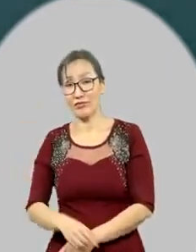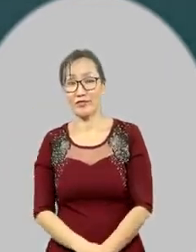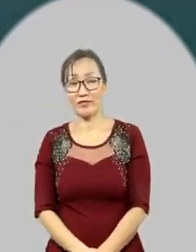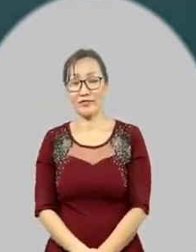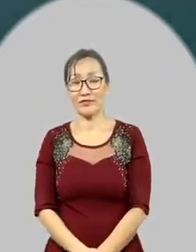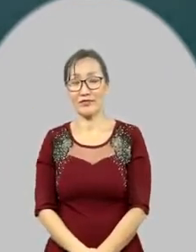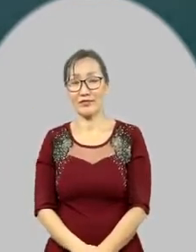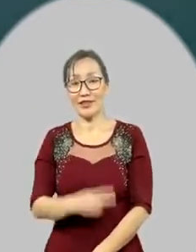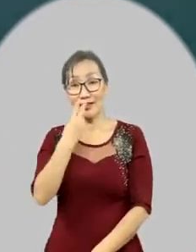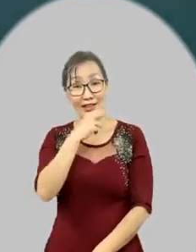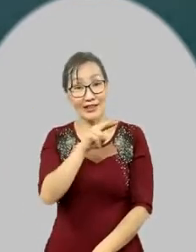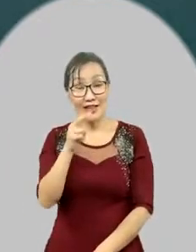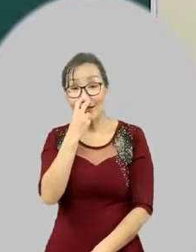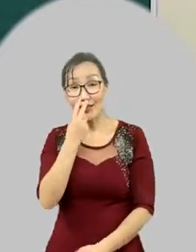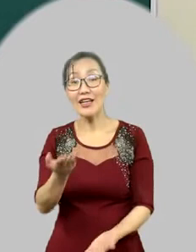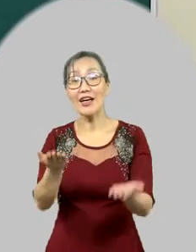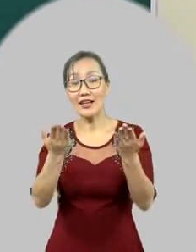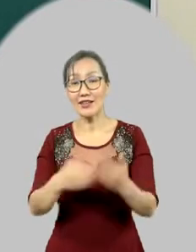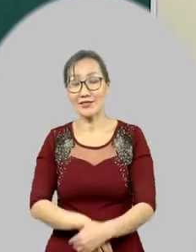За дараалыг ажиглаарай.